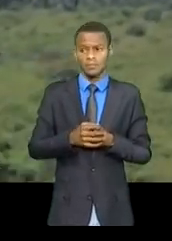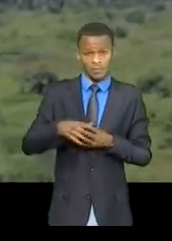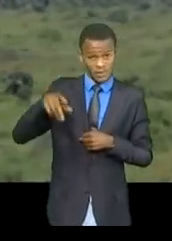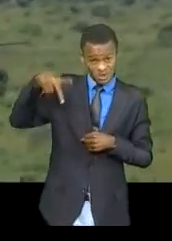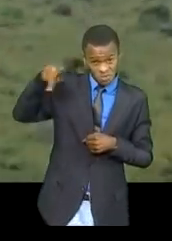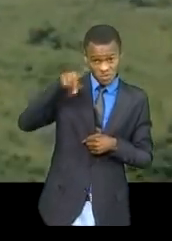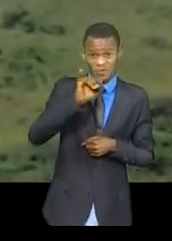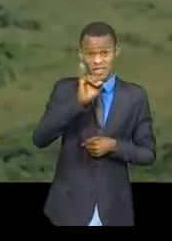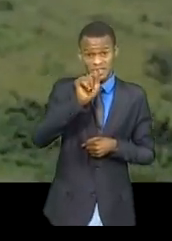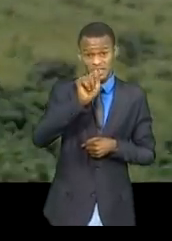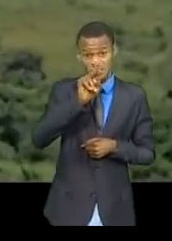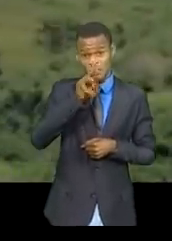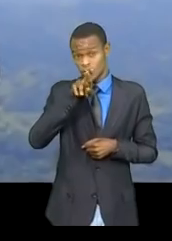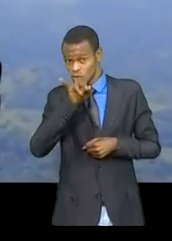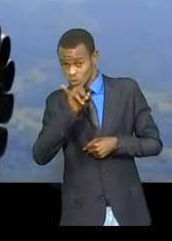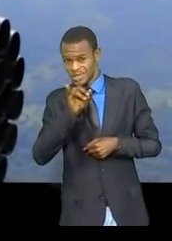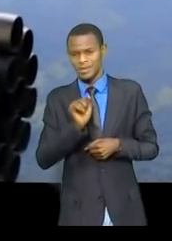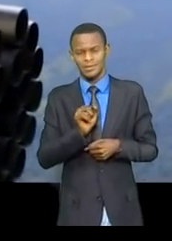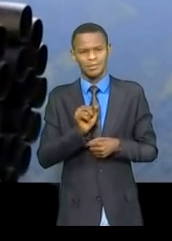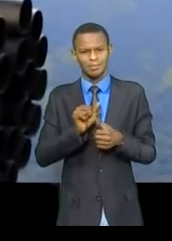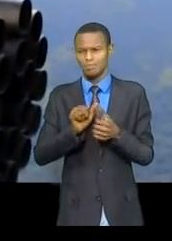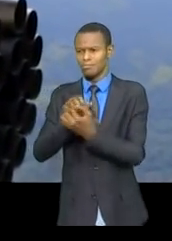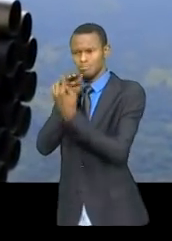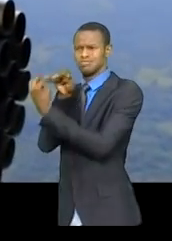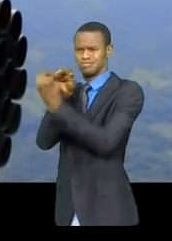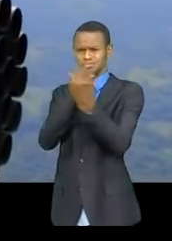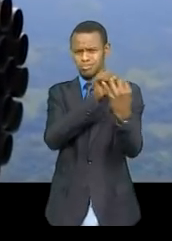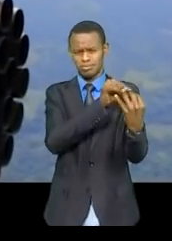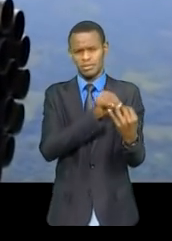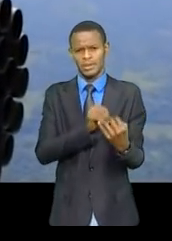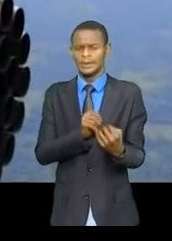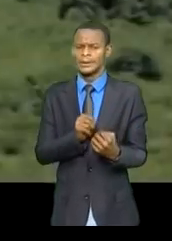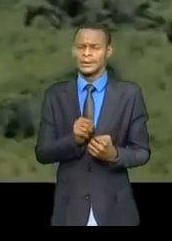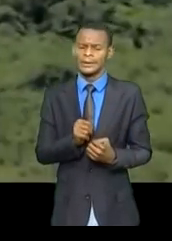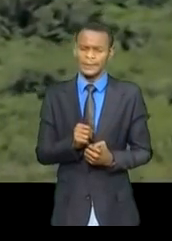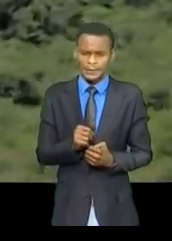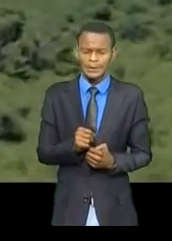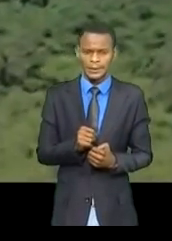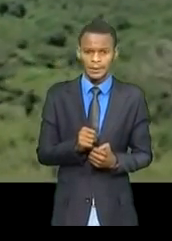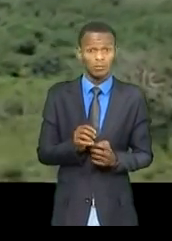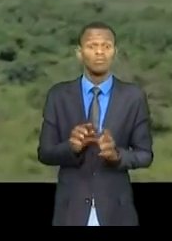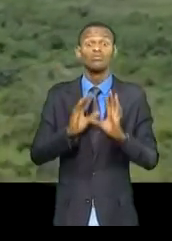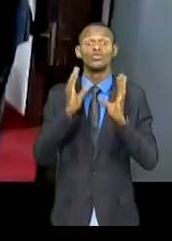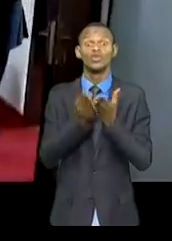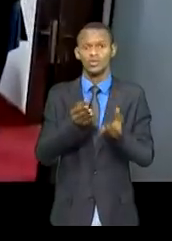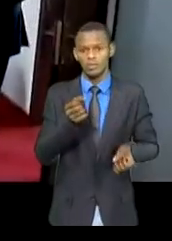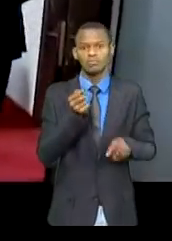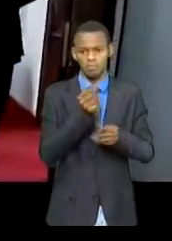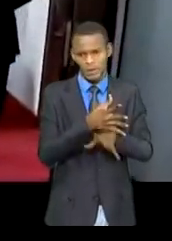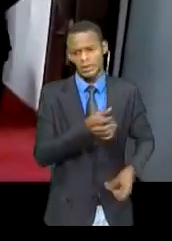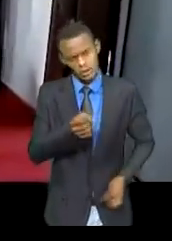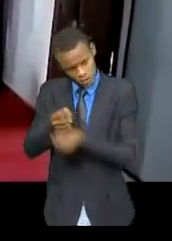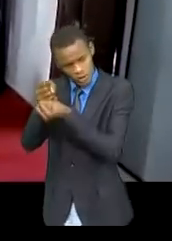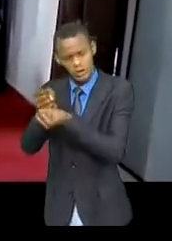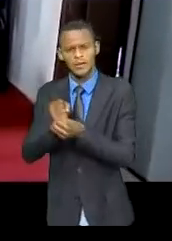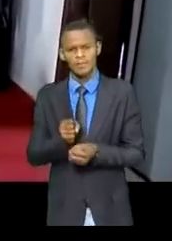affaire de tous. Les filles et fils sont plus que mobilisés pour ce faire. Thomas Lubanga et Sami Adebango sont aux premières loges